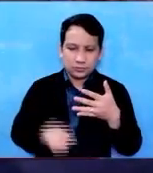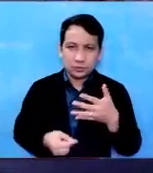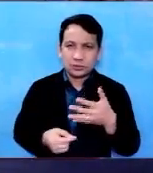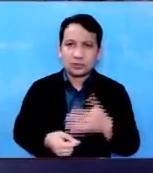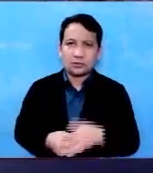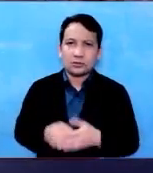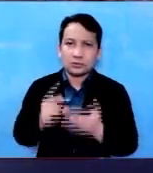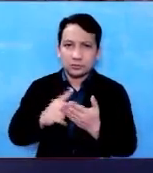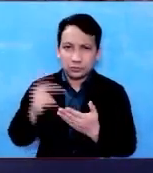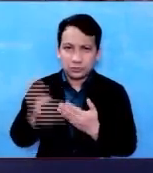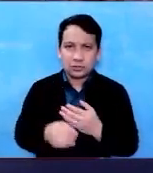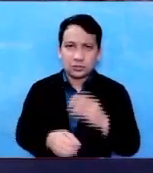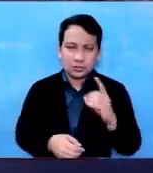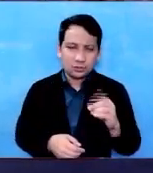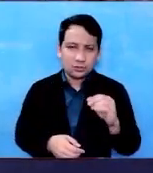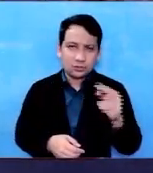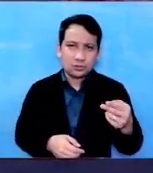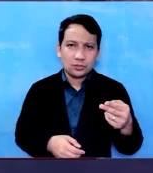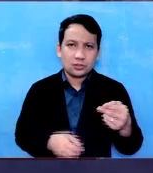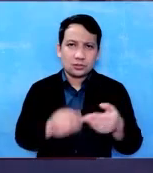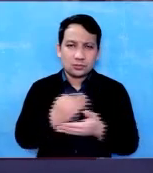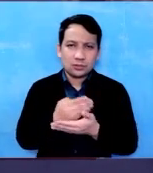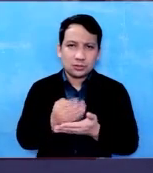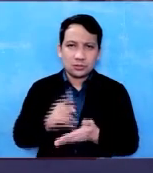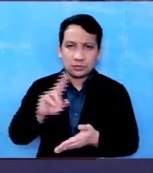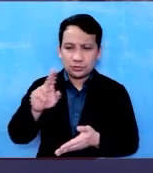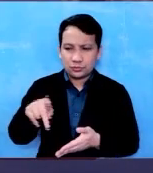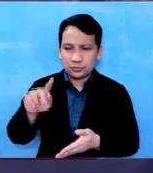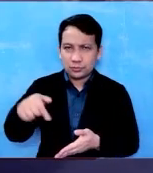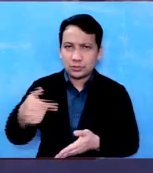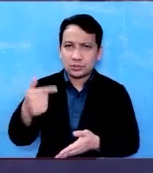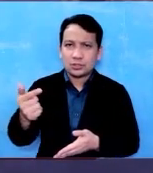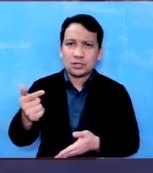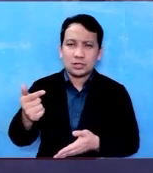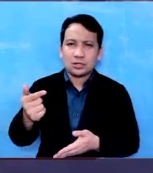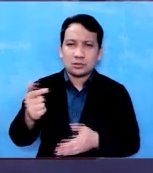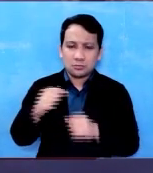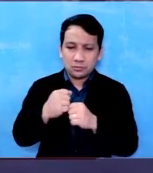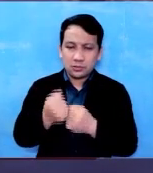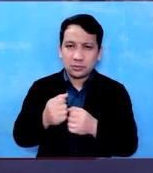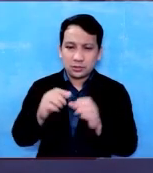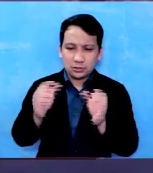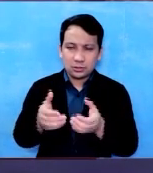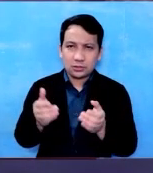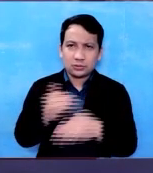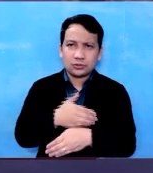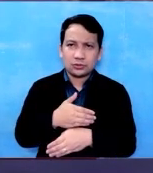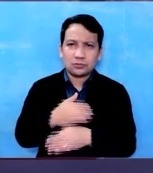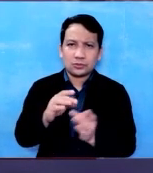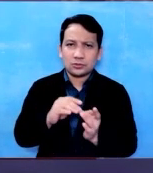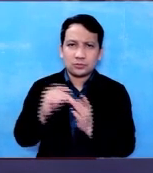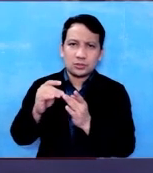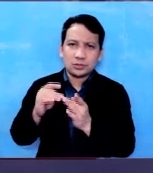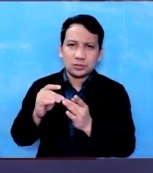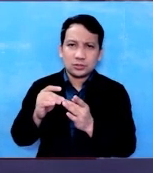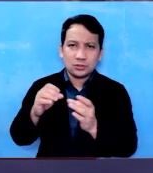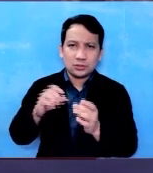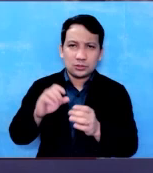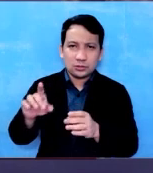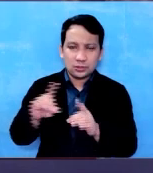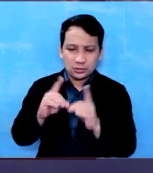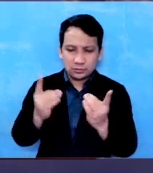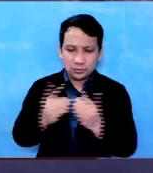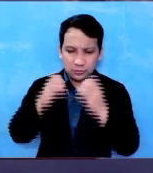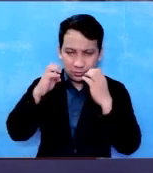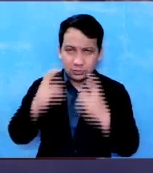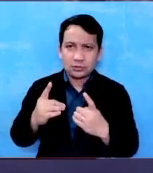ng DOH, pondo para sa UPPGH, pagpapagawa ng classrooms at special education fund sa DepEd,